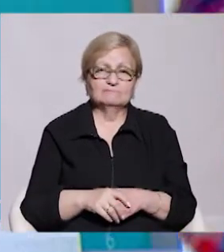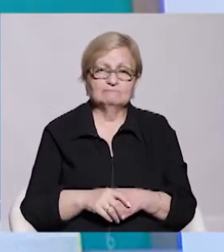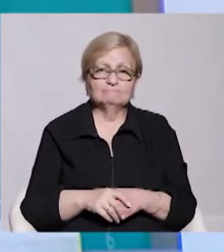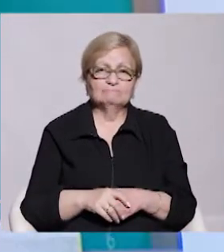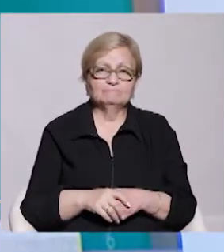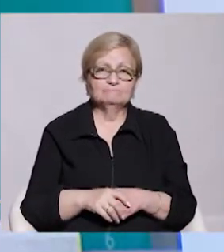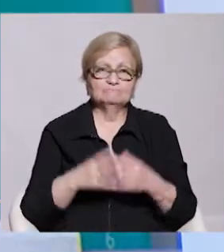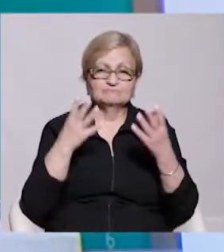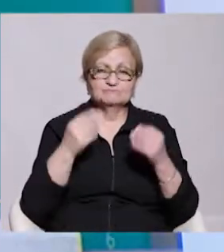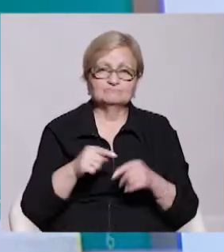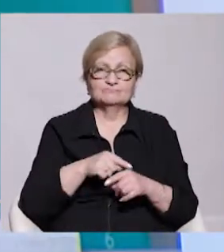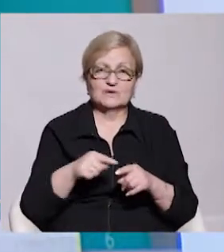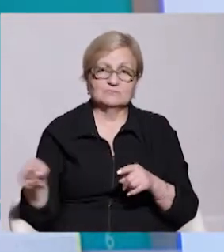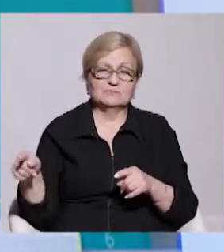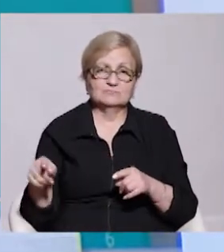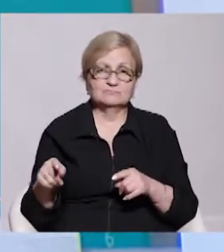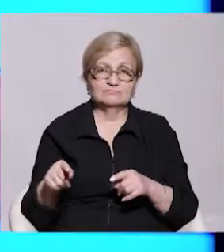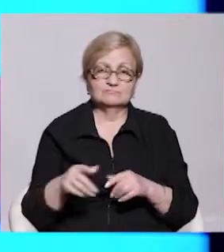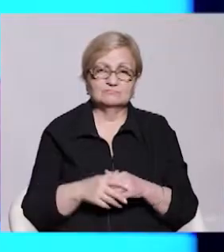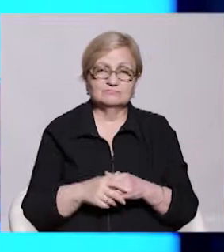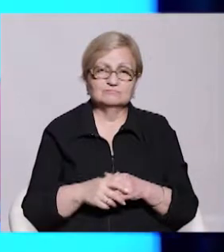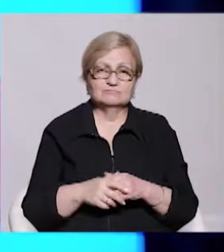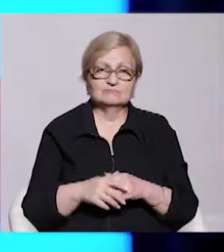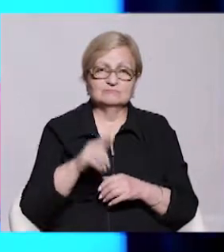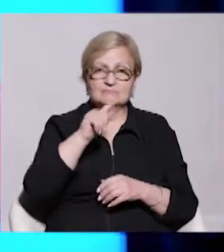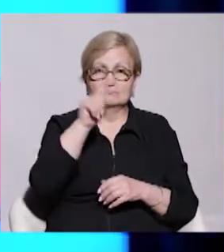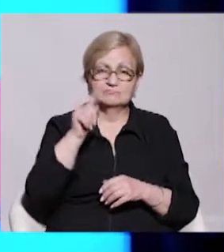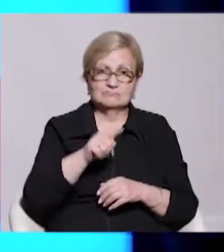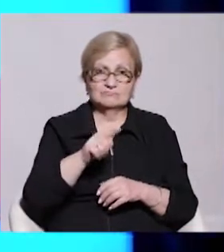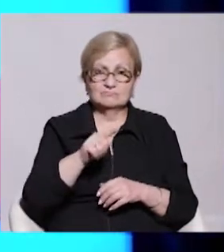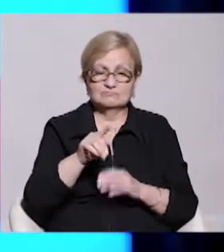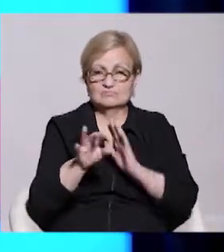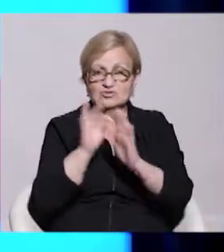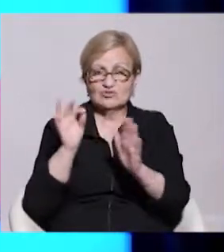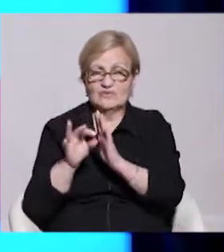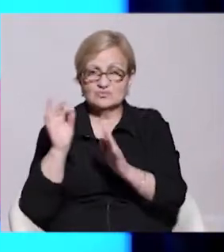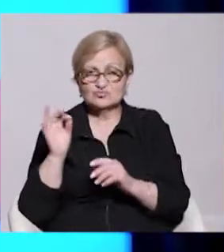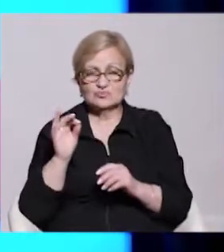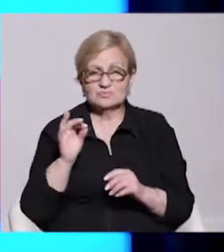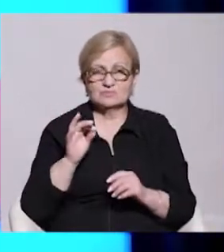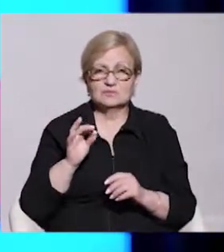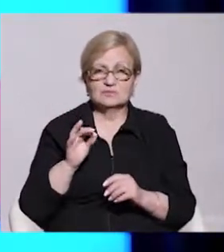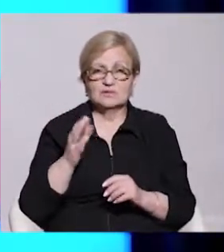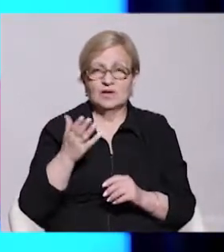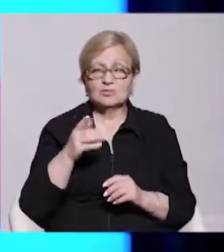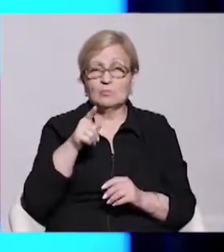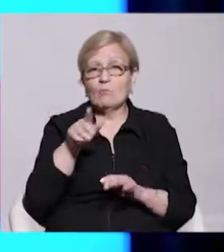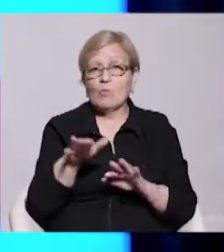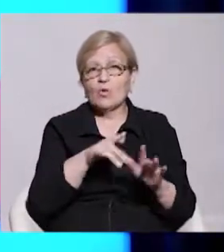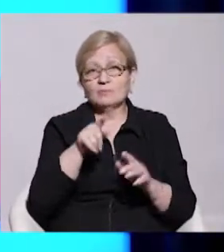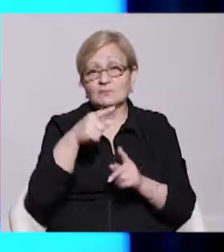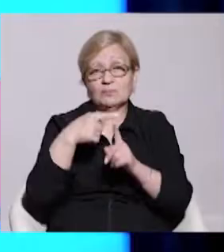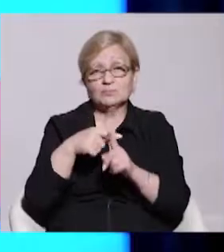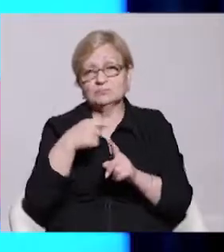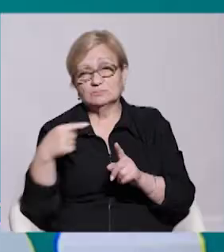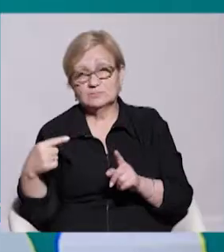ამ დღის განმავლობაში? ესეც ასე. ნახეთ, კითხვები შევარჩიეთ ისე, რომ მოქმედებები